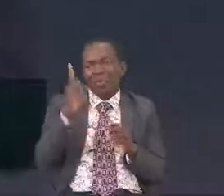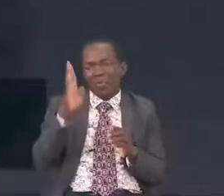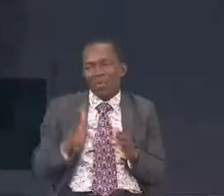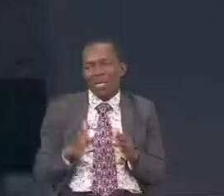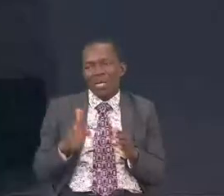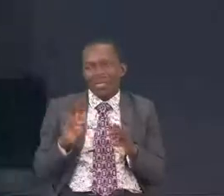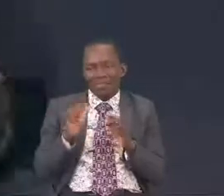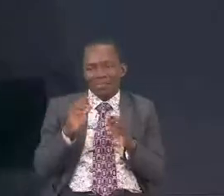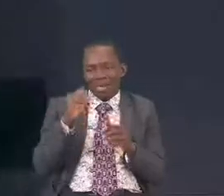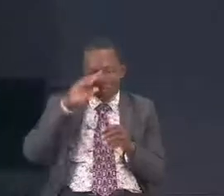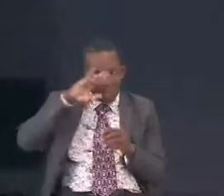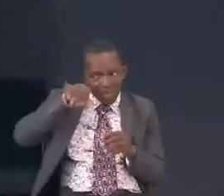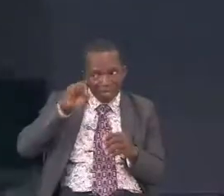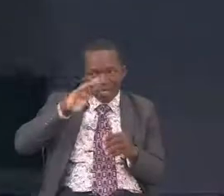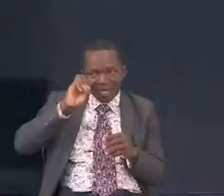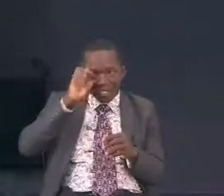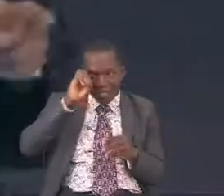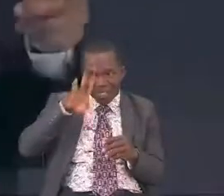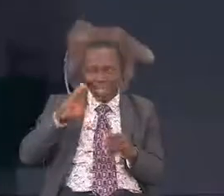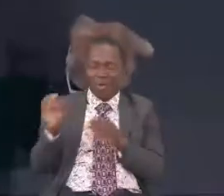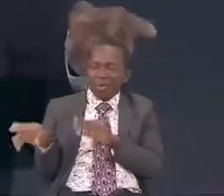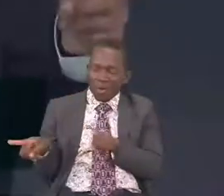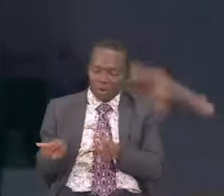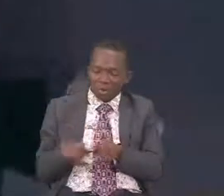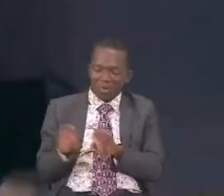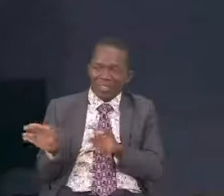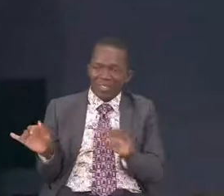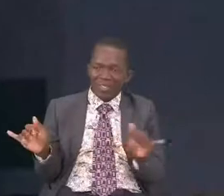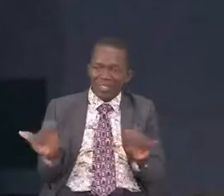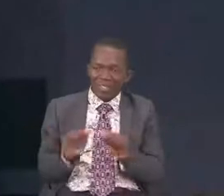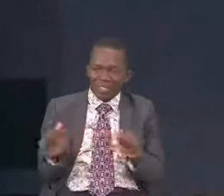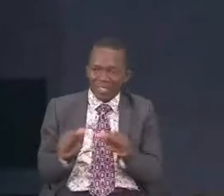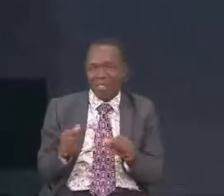puissance. La verge de Moïse a avalé